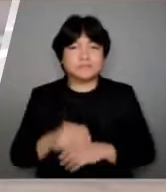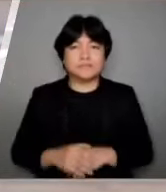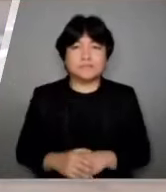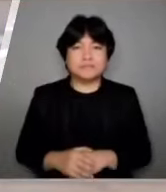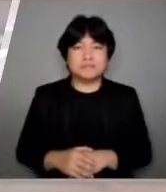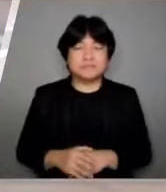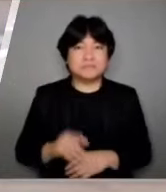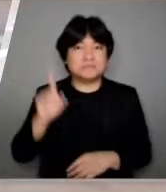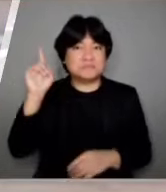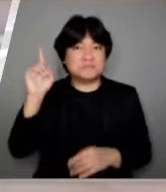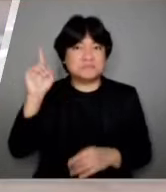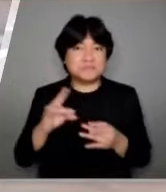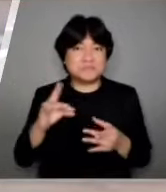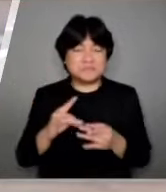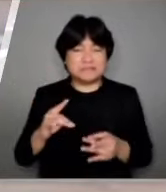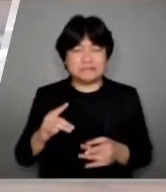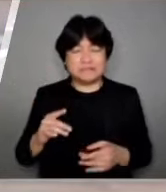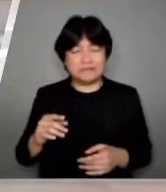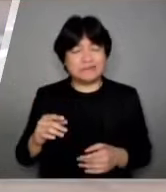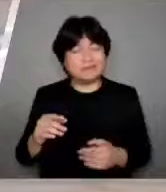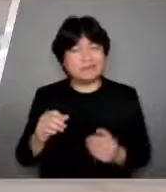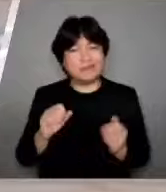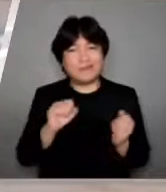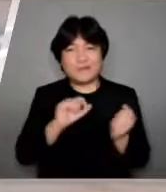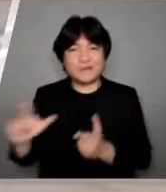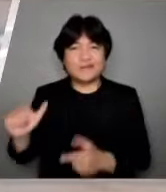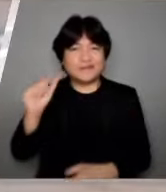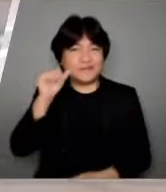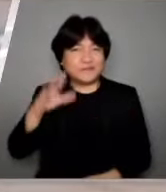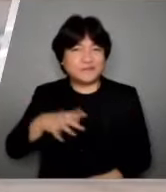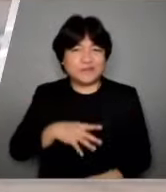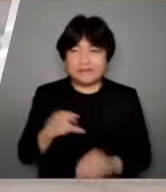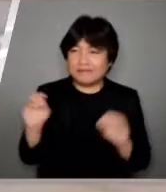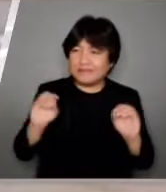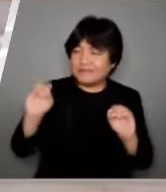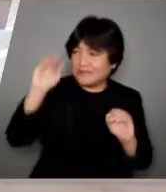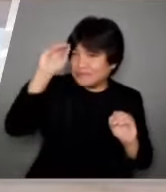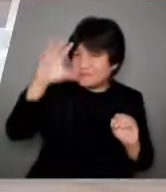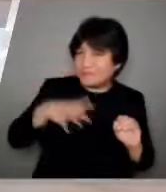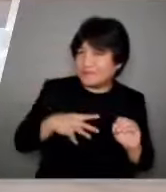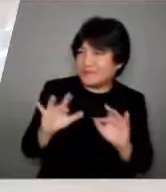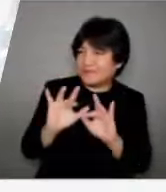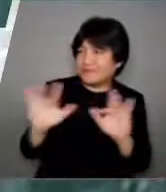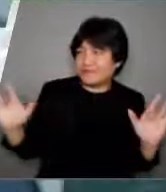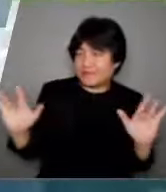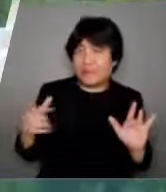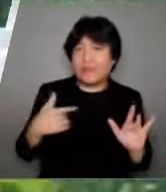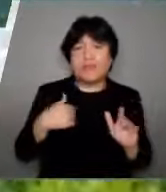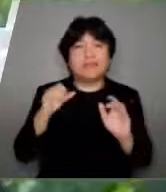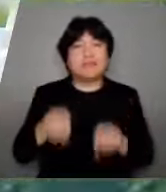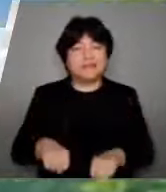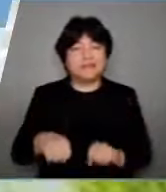kaming lalaking empleyado. Tapos ako lang din po yung nakakaakyat pa kanila.